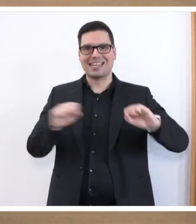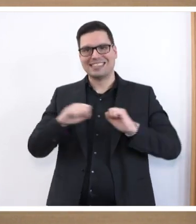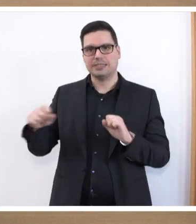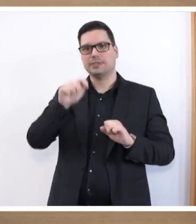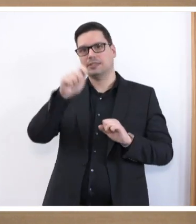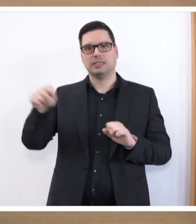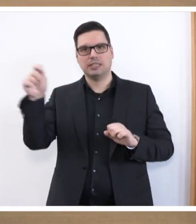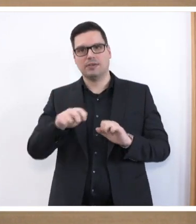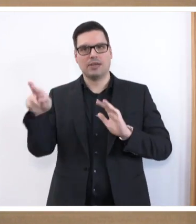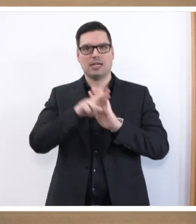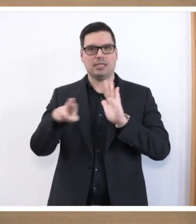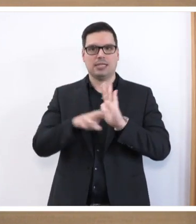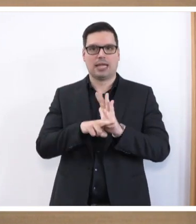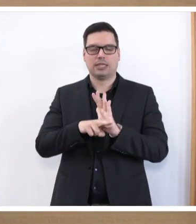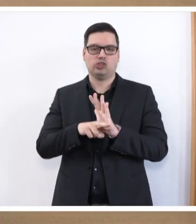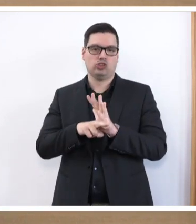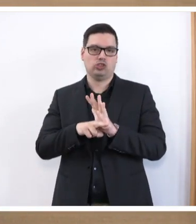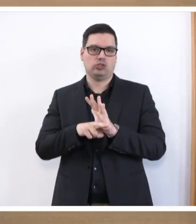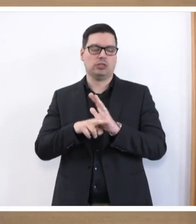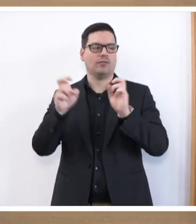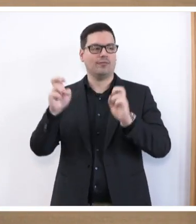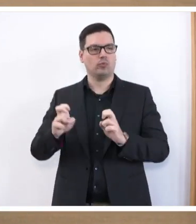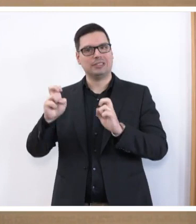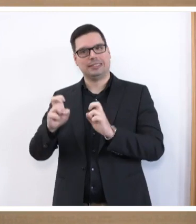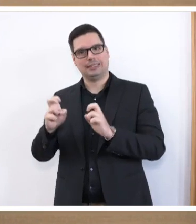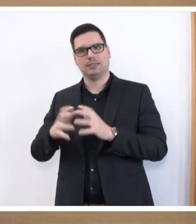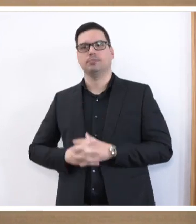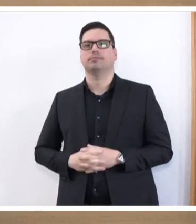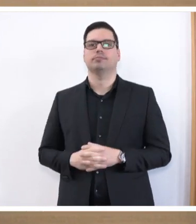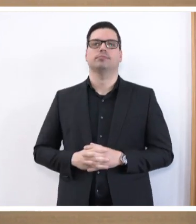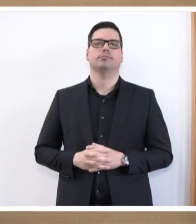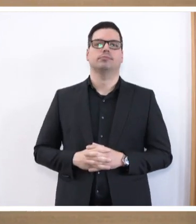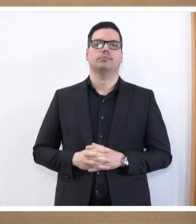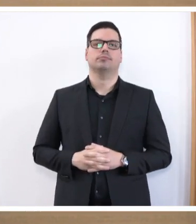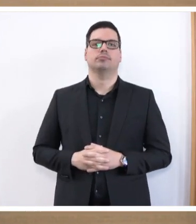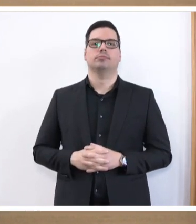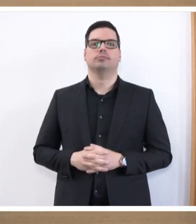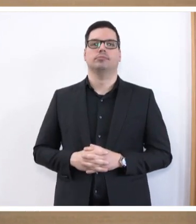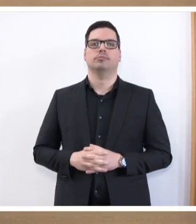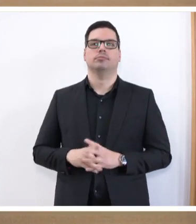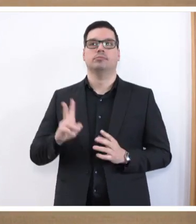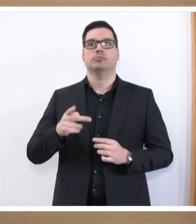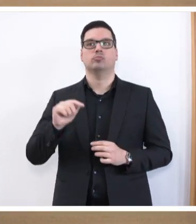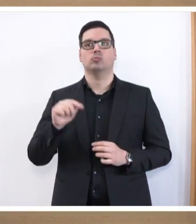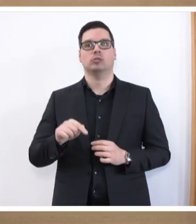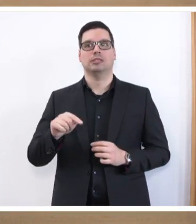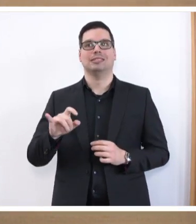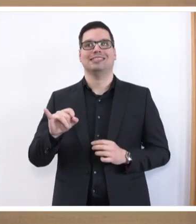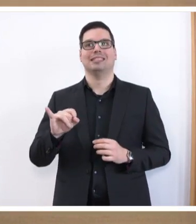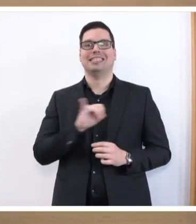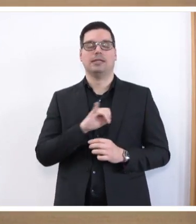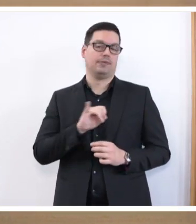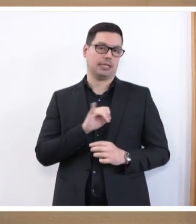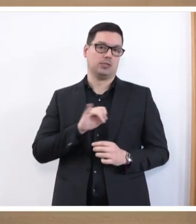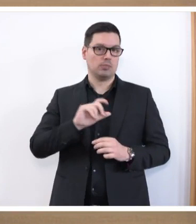Wahlrechts am Ort des Nebenwohnsitzes nachdenken. Weil immerhin könnte man auch hier die Identifikation mit